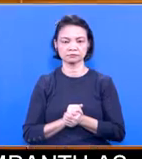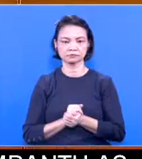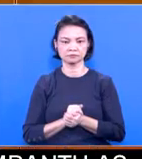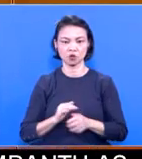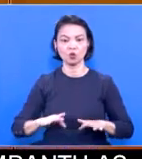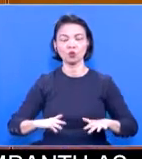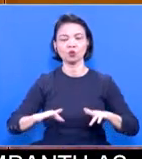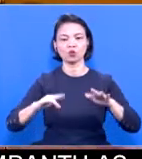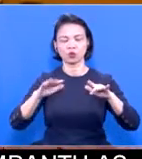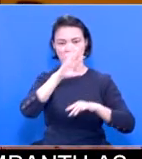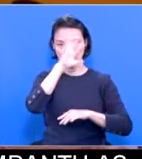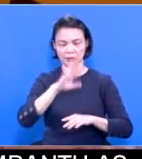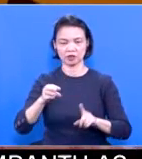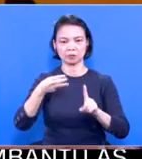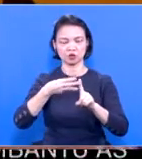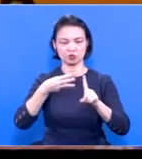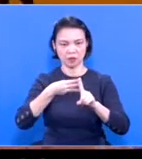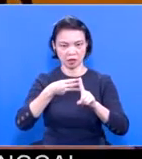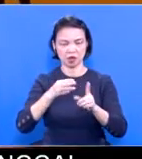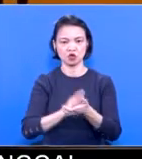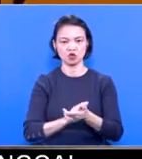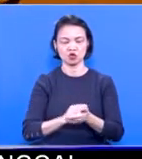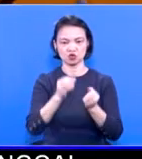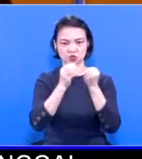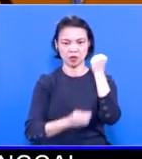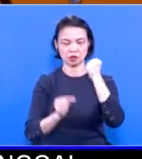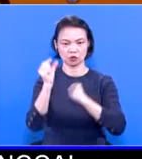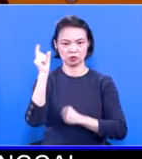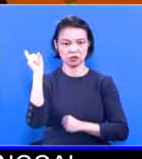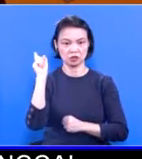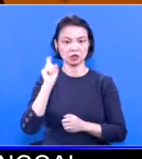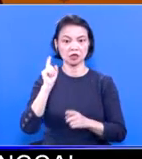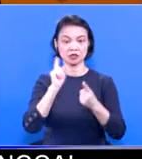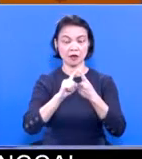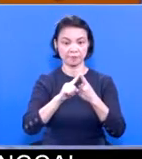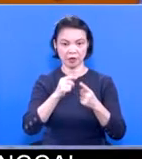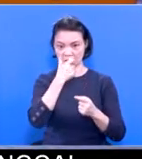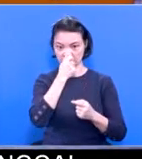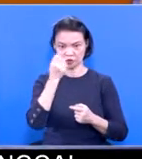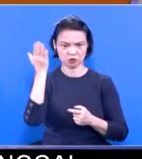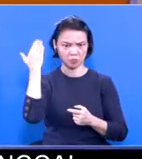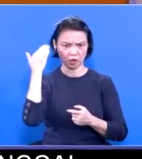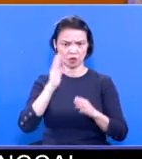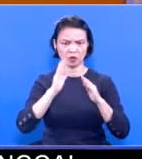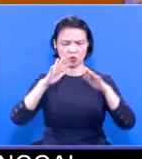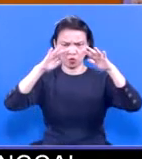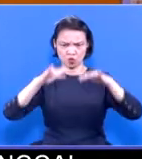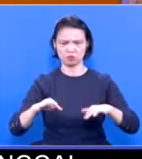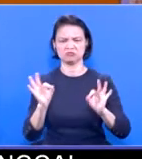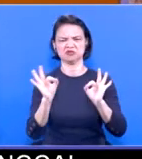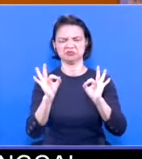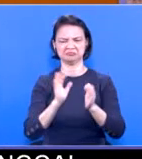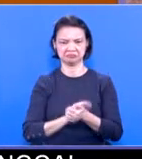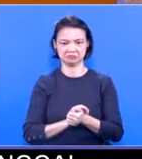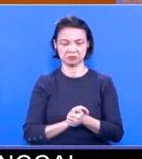Banjir yang melanda Kabupaten Batubara, Sumatera Utara sampai Kamis kemarin belum surut. Sementara banjir yang menerjang Kabupaten Mandailing mulai berangsur